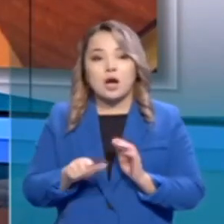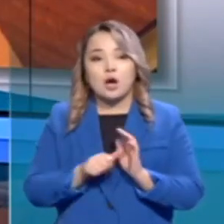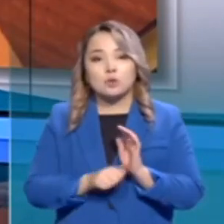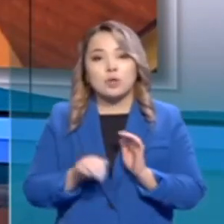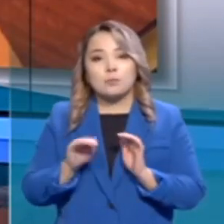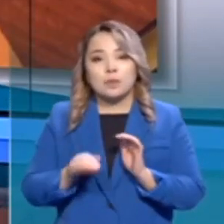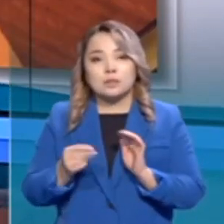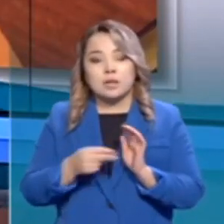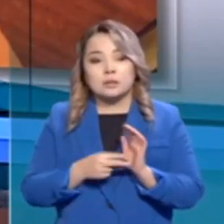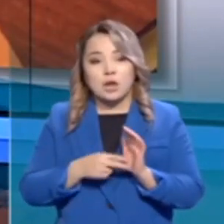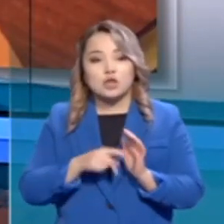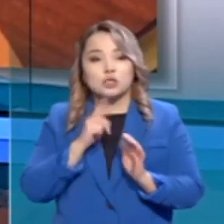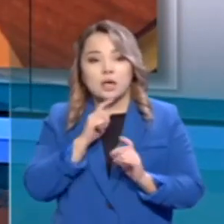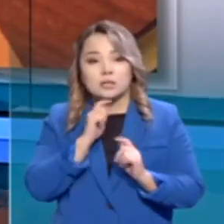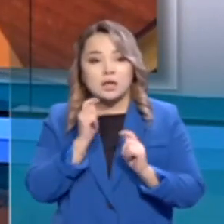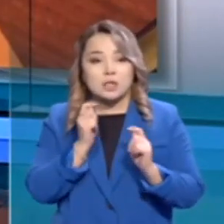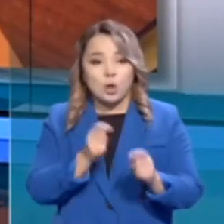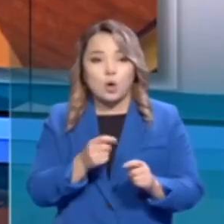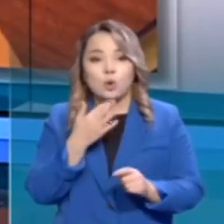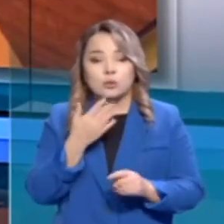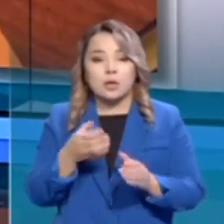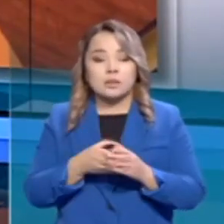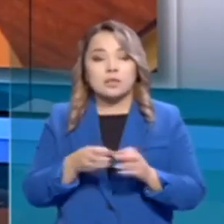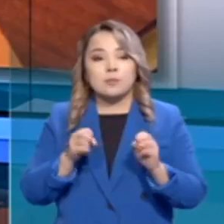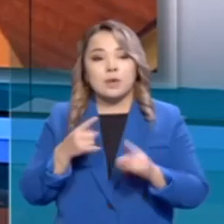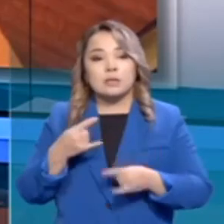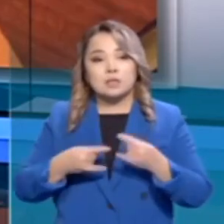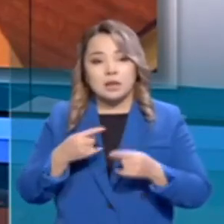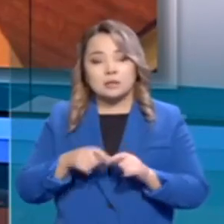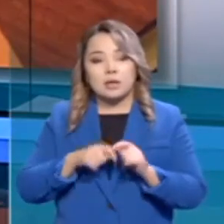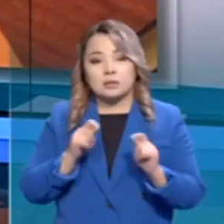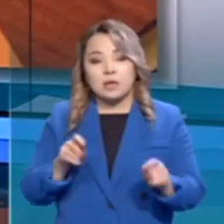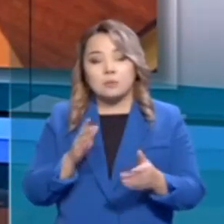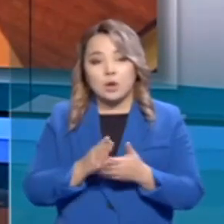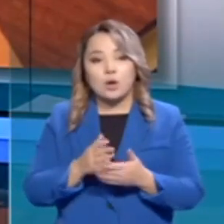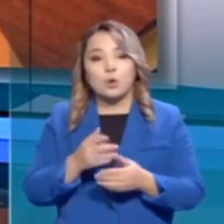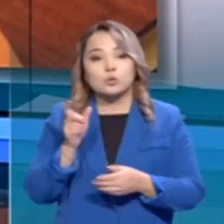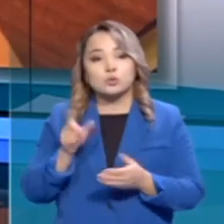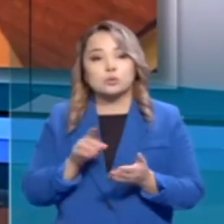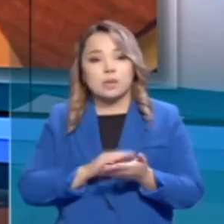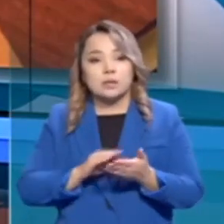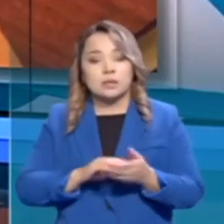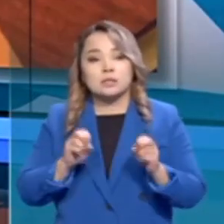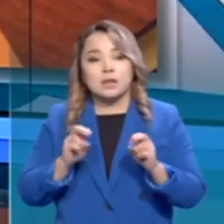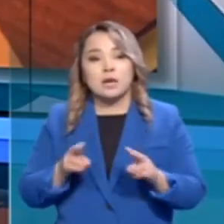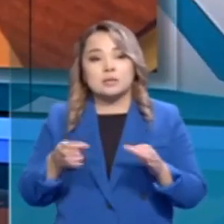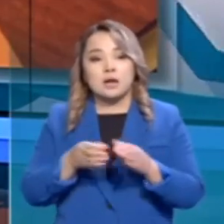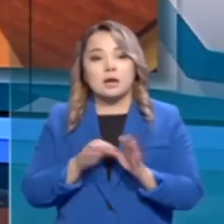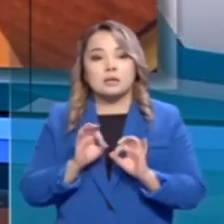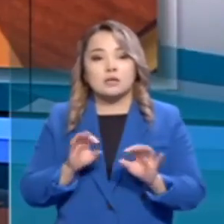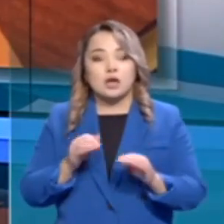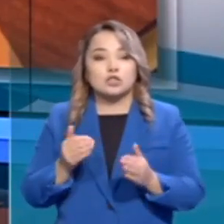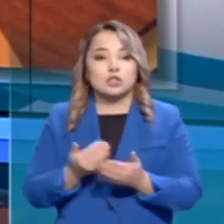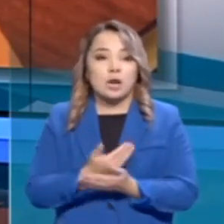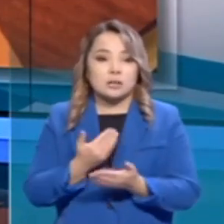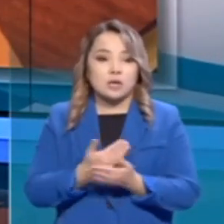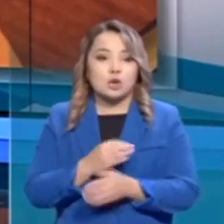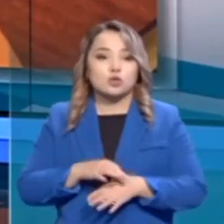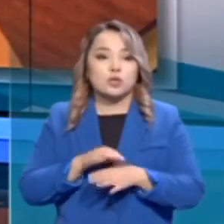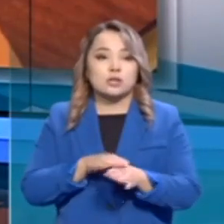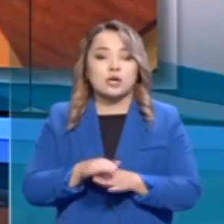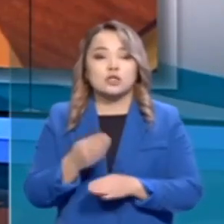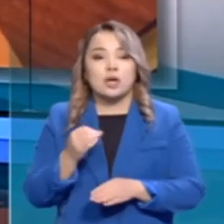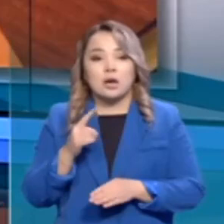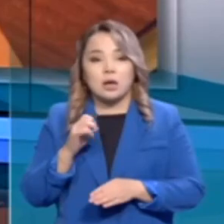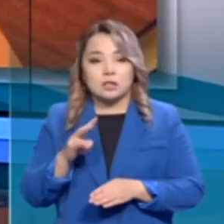600 мың теңге. Жастар сыйлығынан ұлттық арнада құр алақан емес. Журналистика саласы бойынша әріптесіміз жаңалықтардың жүргізуші